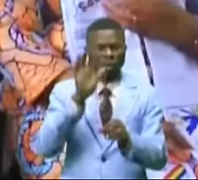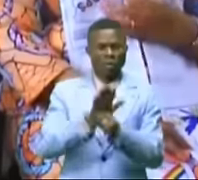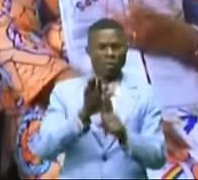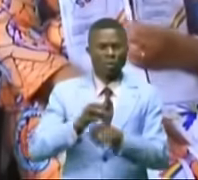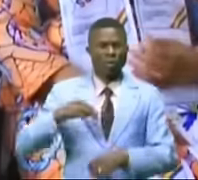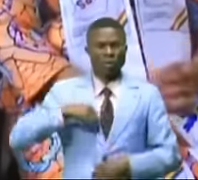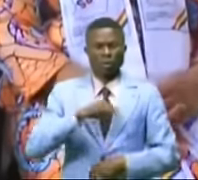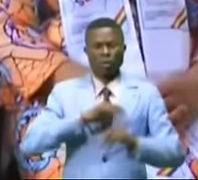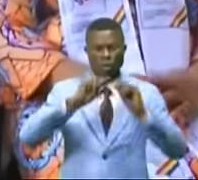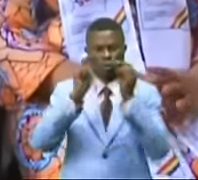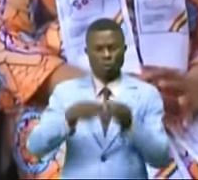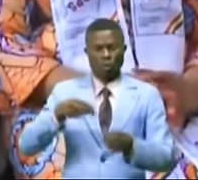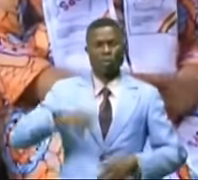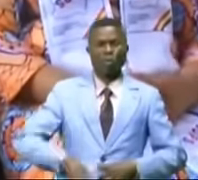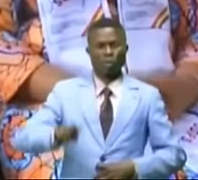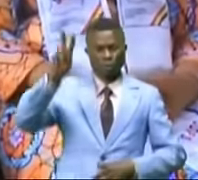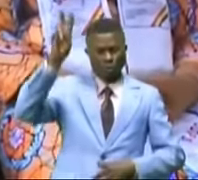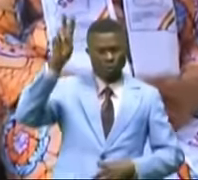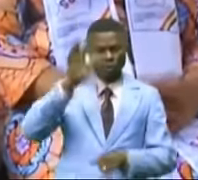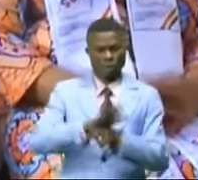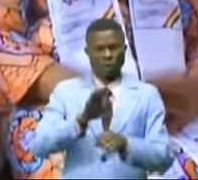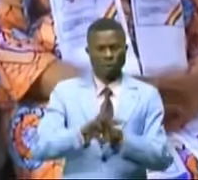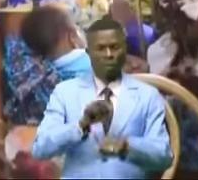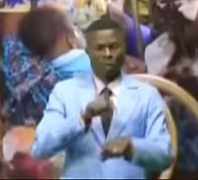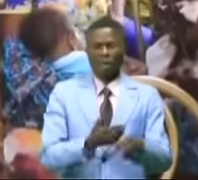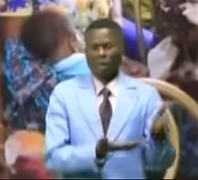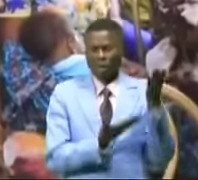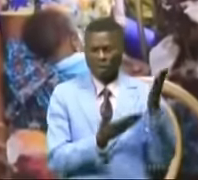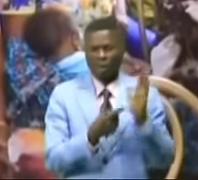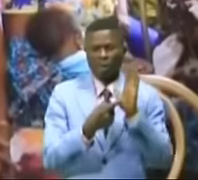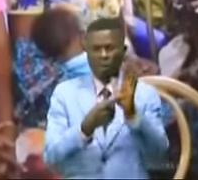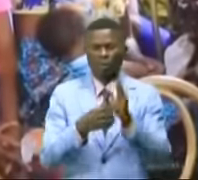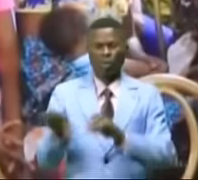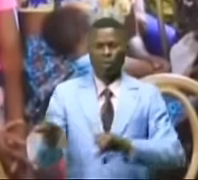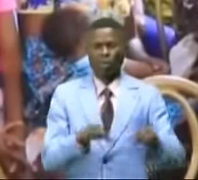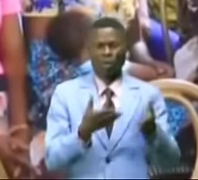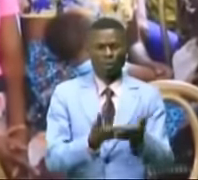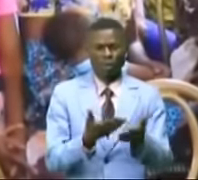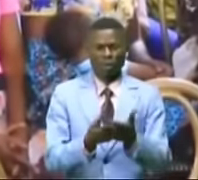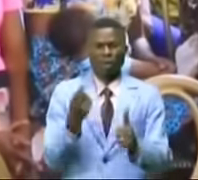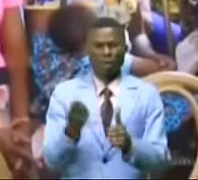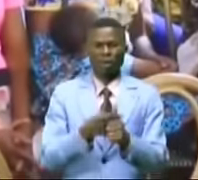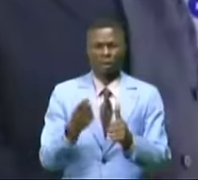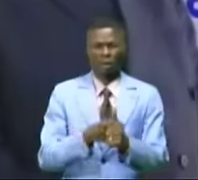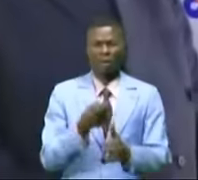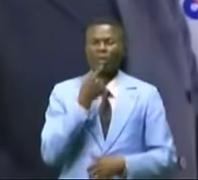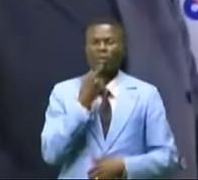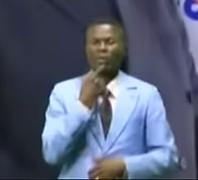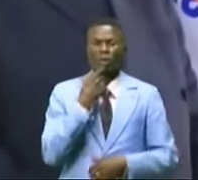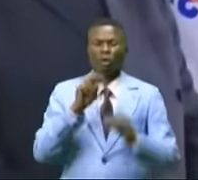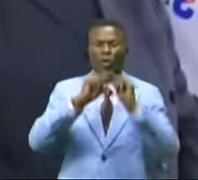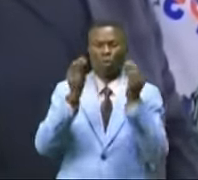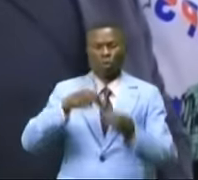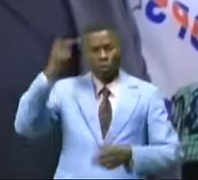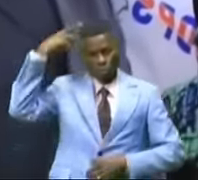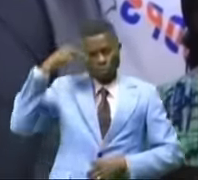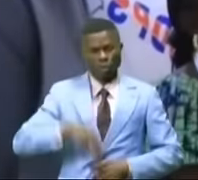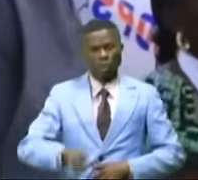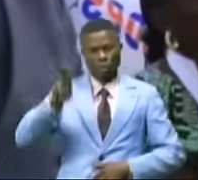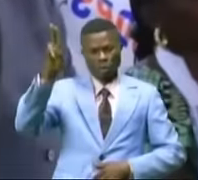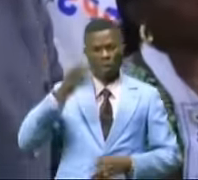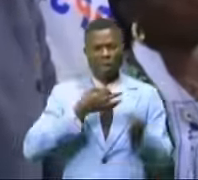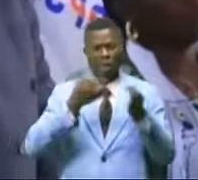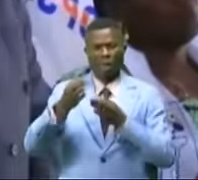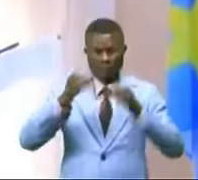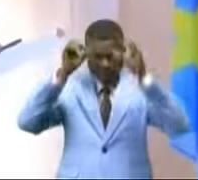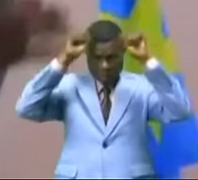de ce parti au pouvoir. Plusieurs temps forts ont caractérisé cet événement. C'est notamment l'historique de ce parti politique relaté par